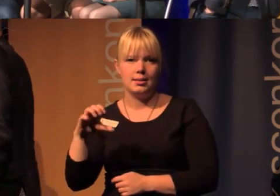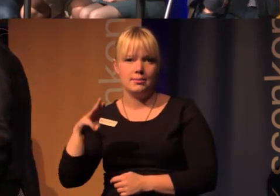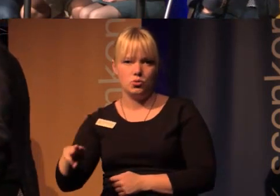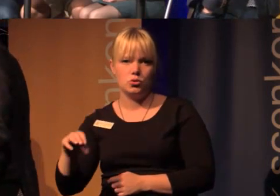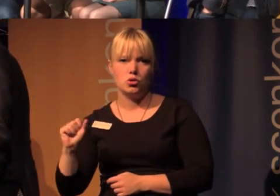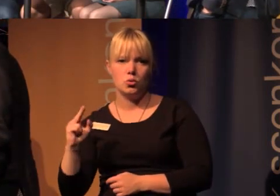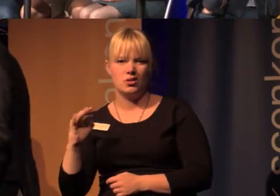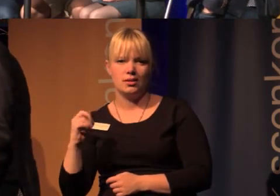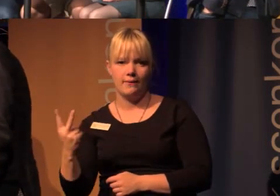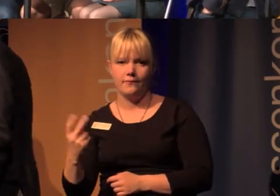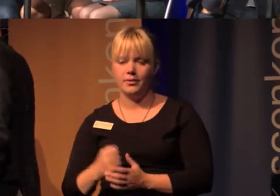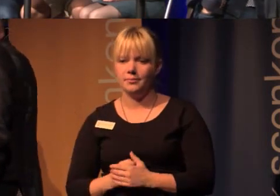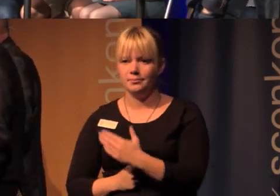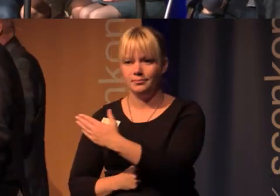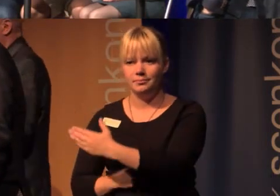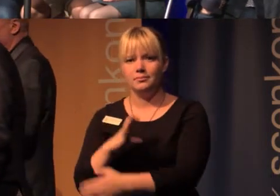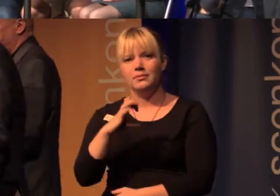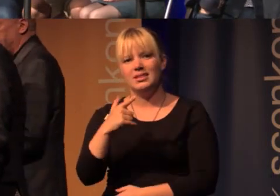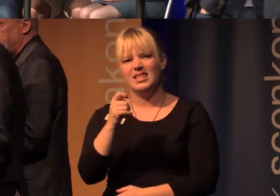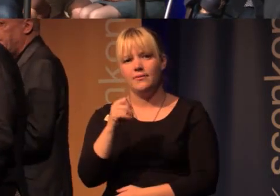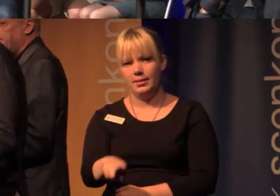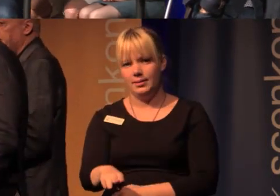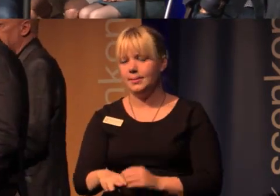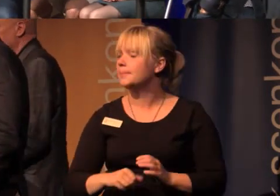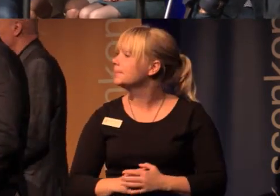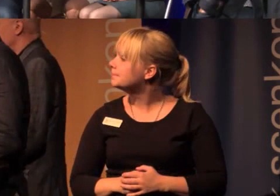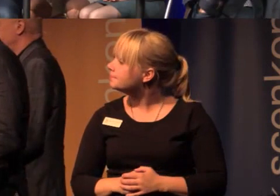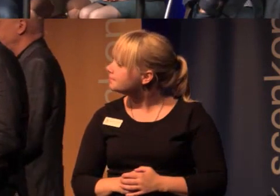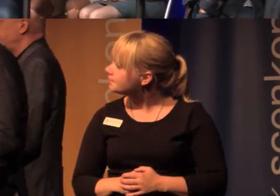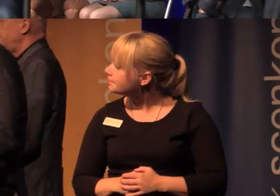Stefan. Det är klart